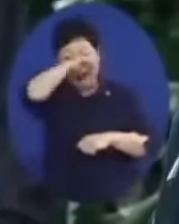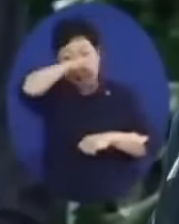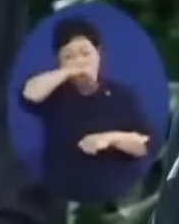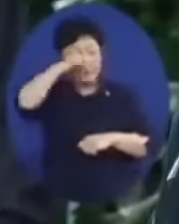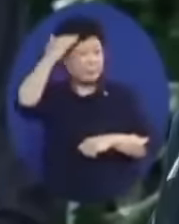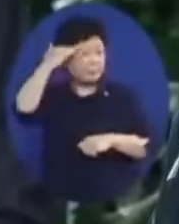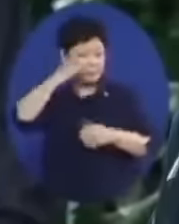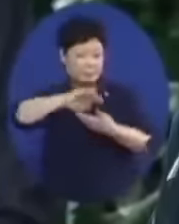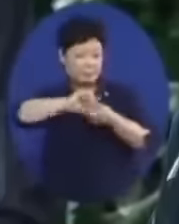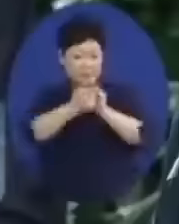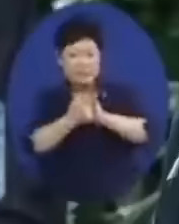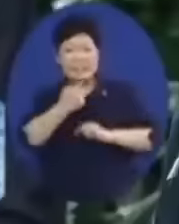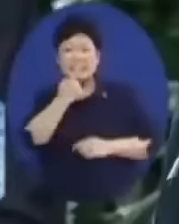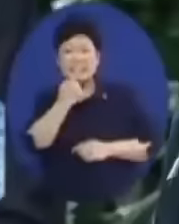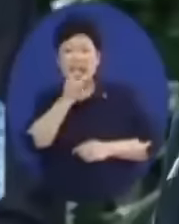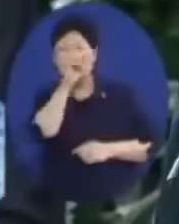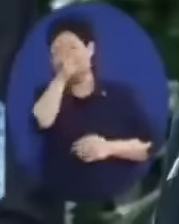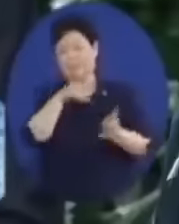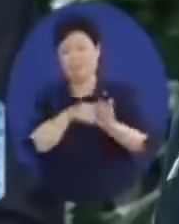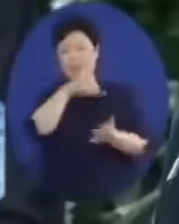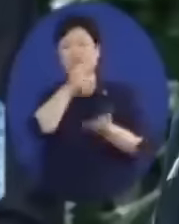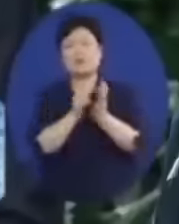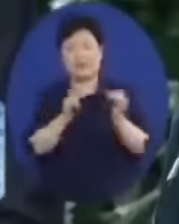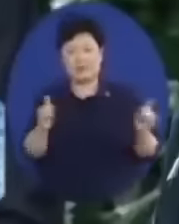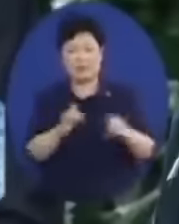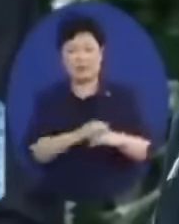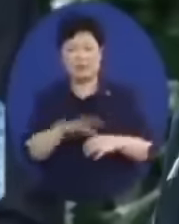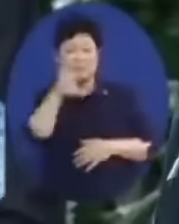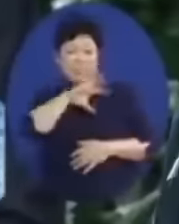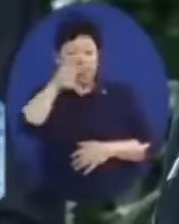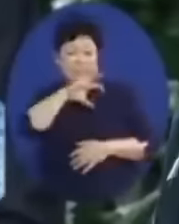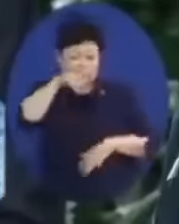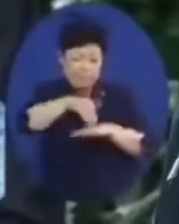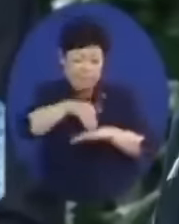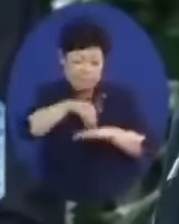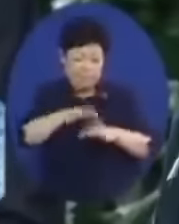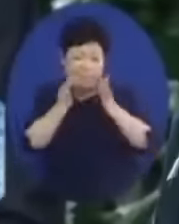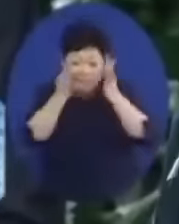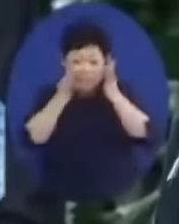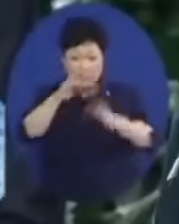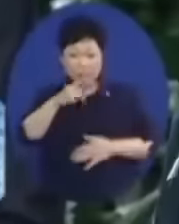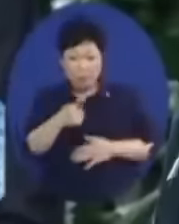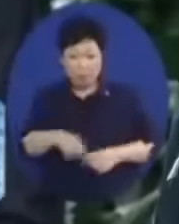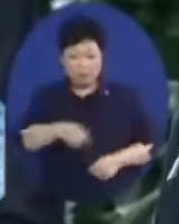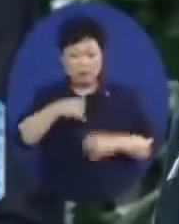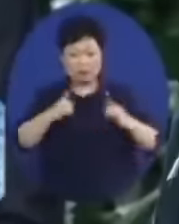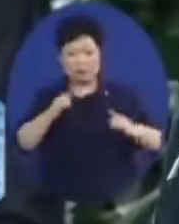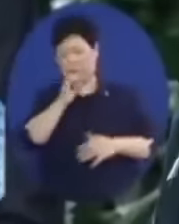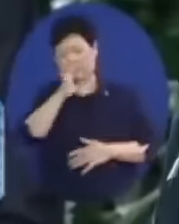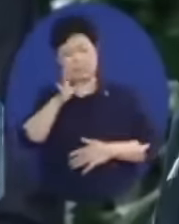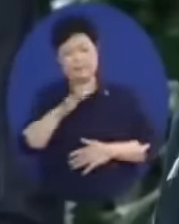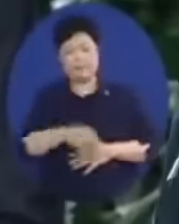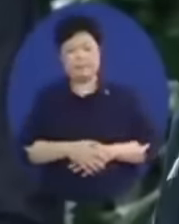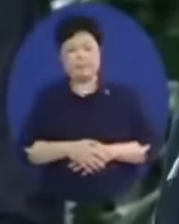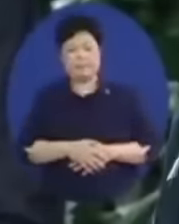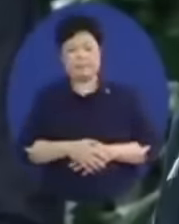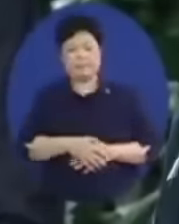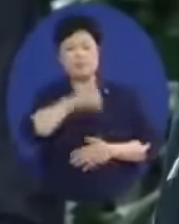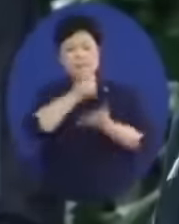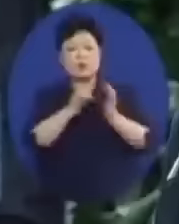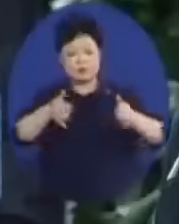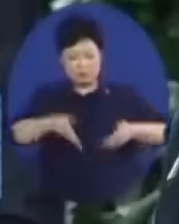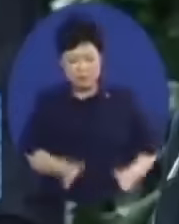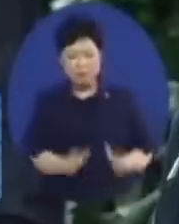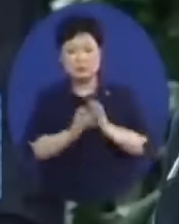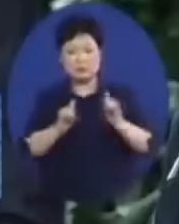않습니다. 죄인이 아무리 수양과 도덕을 닦고 노력을 해도 의인으로 변화되지 않습니다. 죄인으로